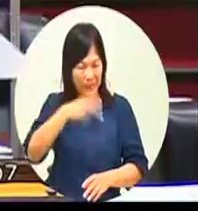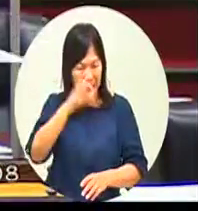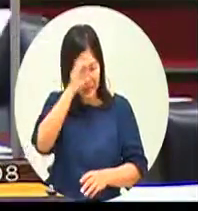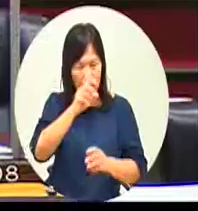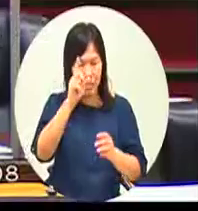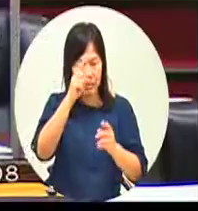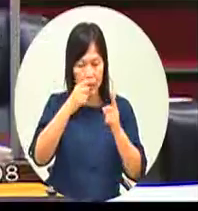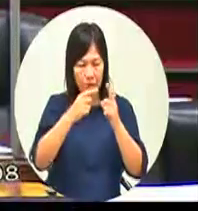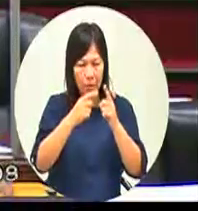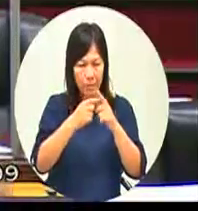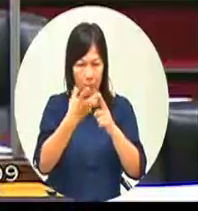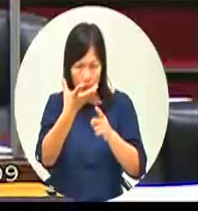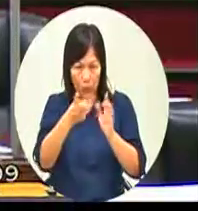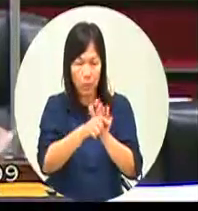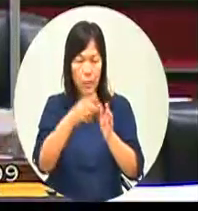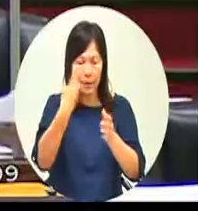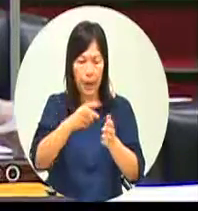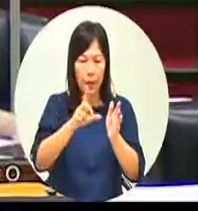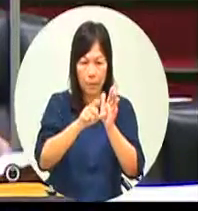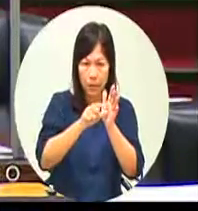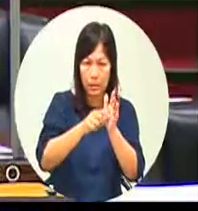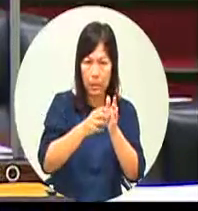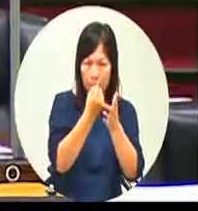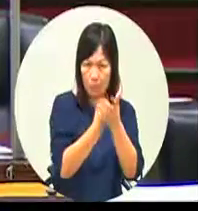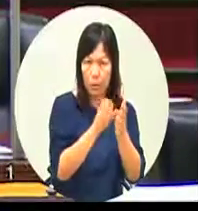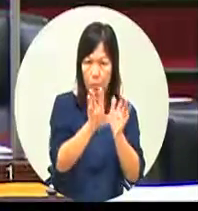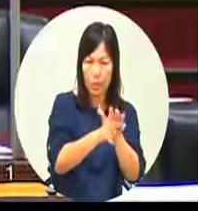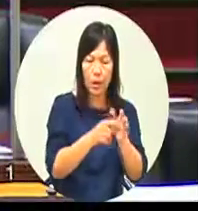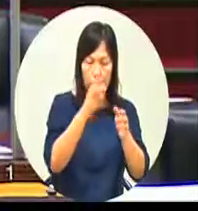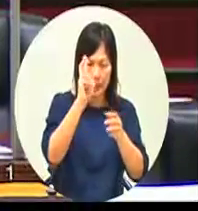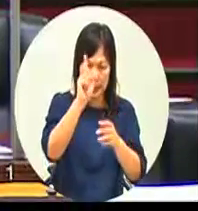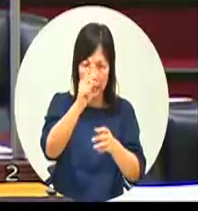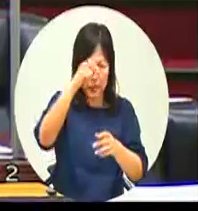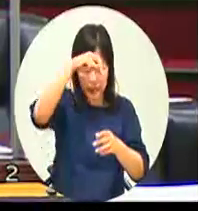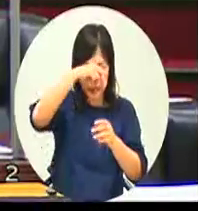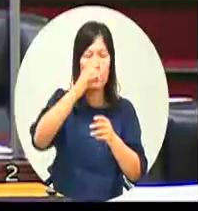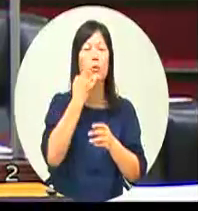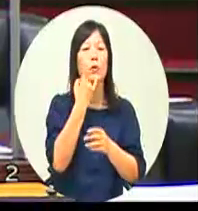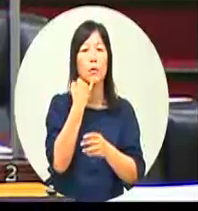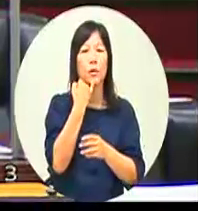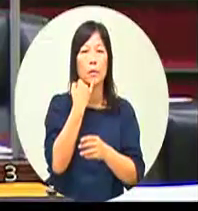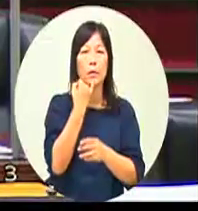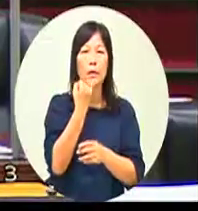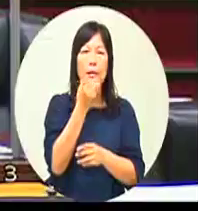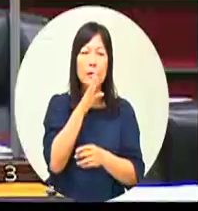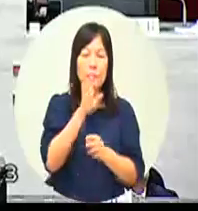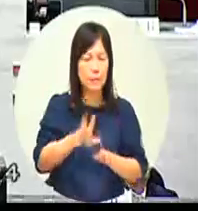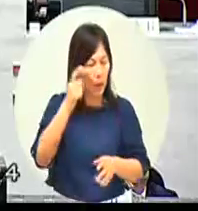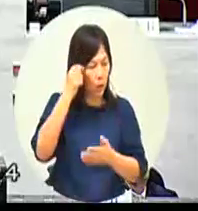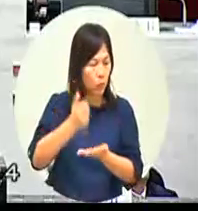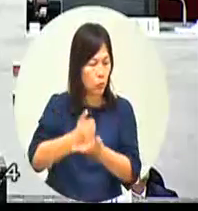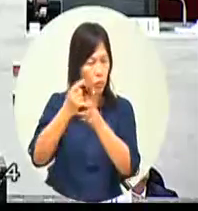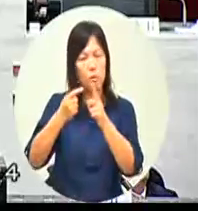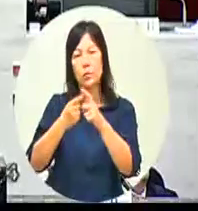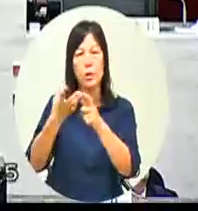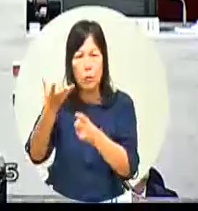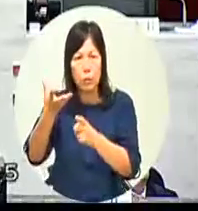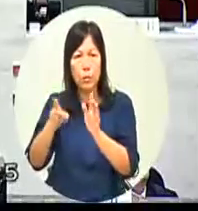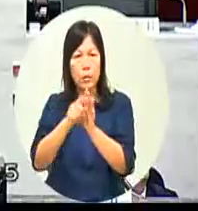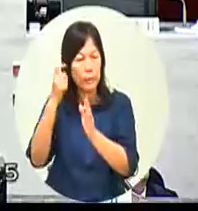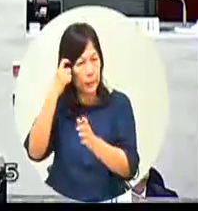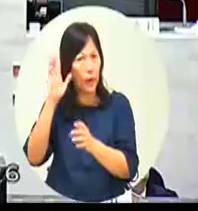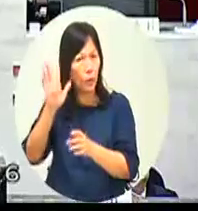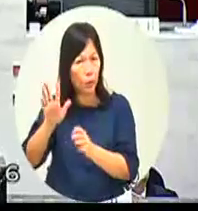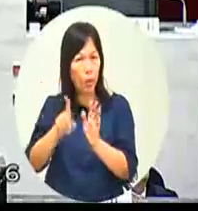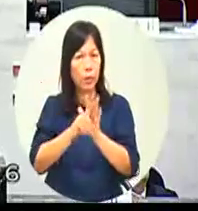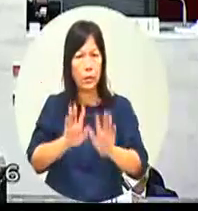一点的时间，我们把一个时间腾出来就做一个下午的都 OK， 但是我觉得应该要尊重多数议员的意见，毕竟现